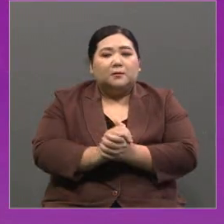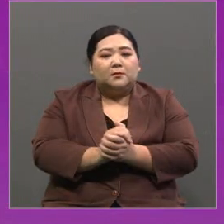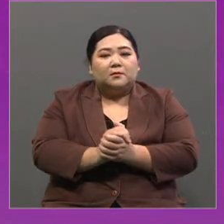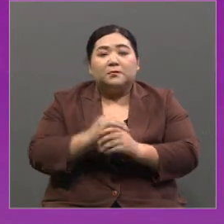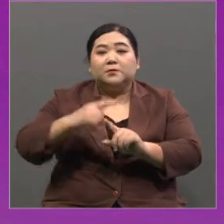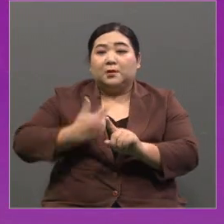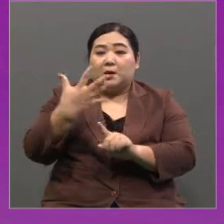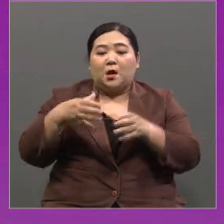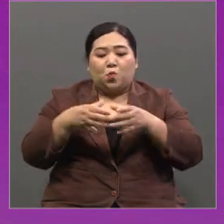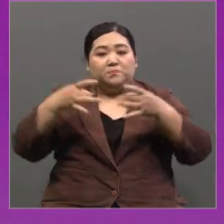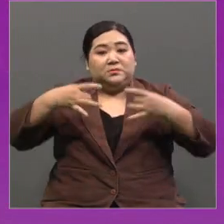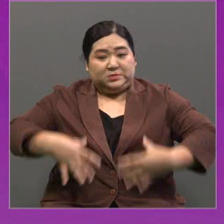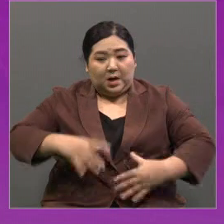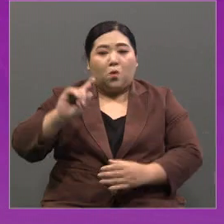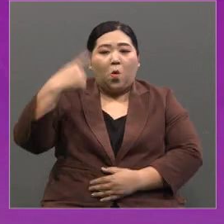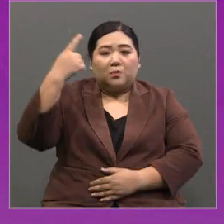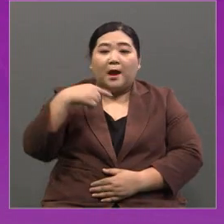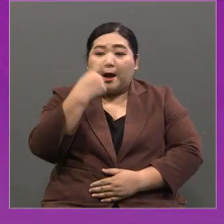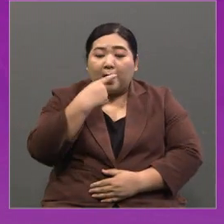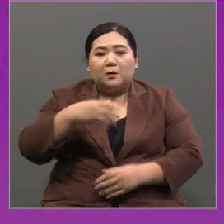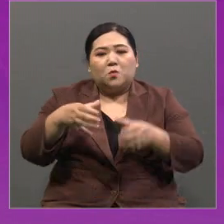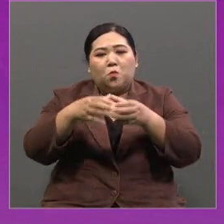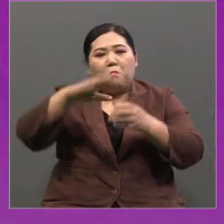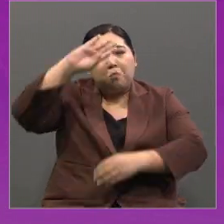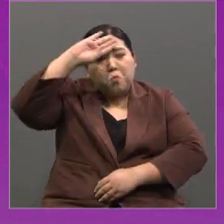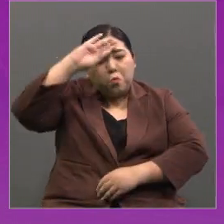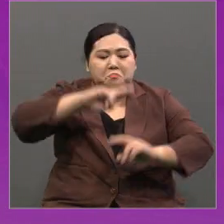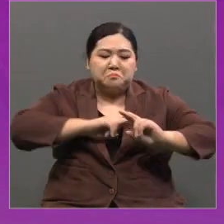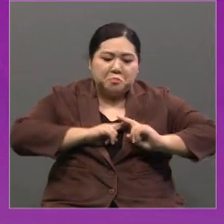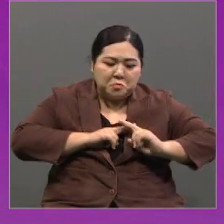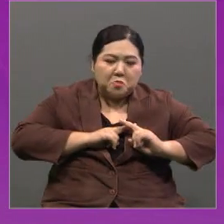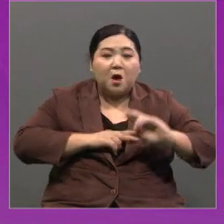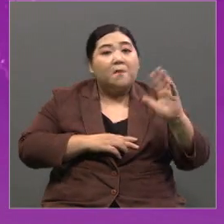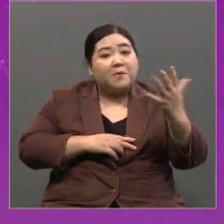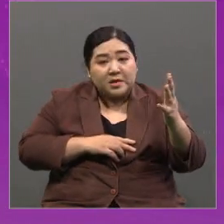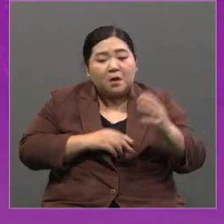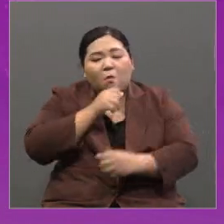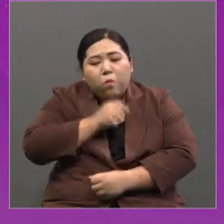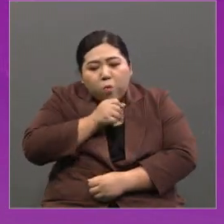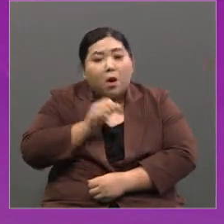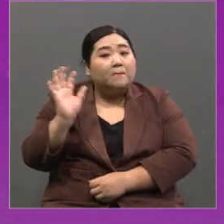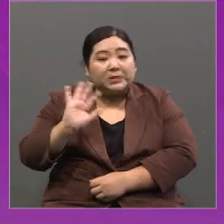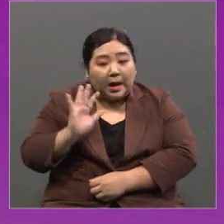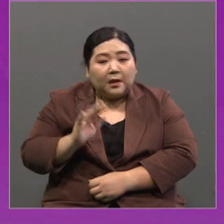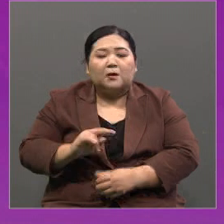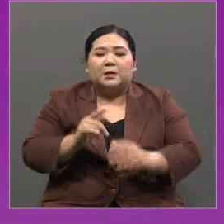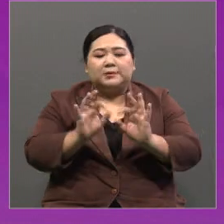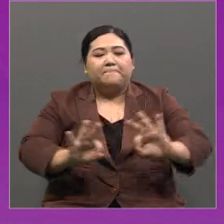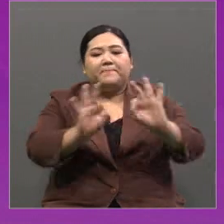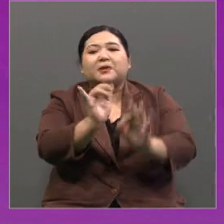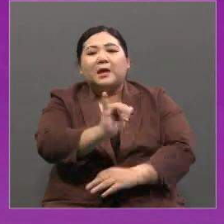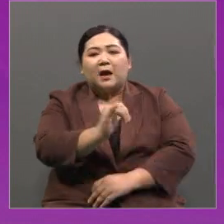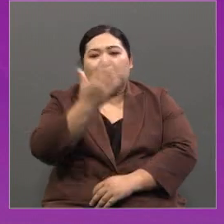ของกลุ่มเสี่ยงก่อน อย่างคนที่ไม่มีโรคประจำตัวไม่ใช่ผู้สูงอายุอันนี้ก็อาจจะยังไม่จำเป็นเพราะอะไรเพราะว่าบ้านเราเ